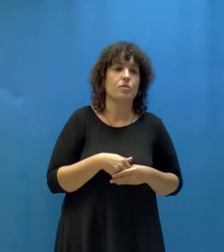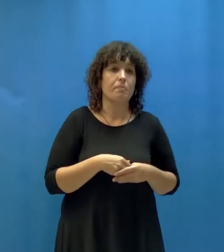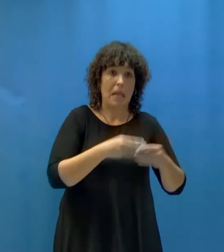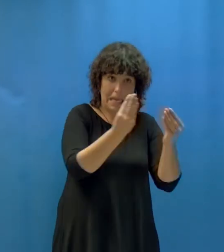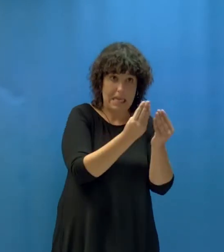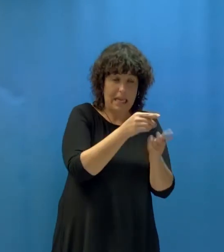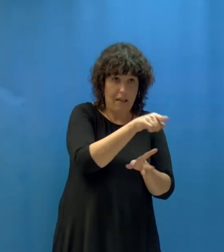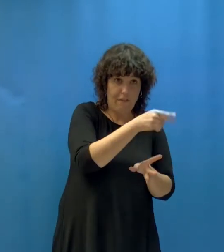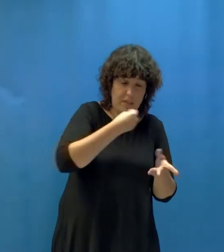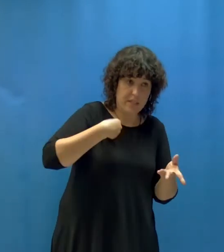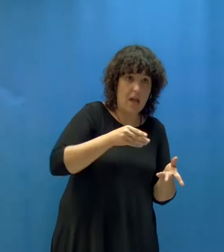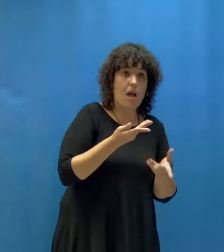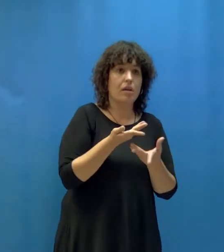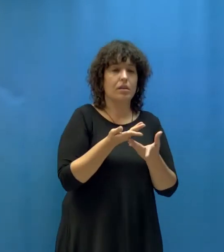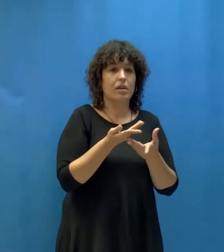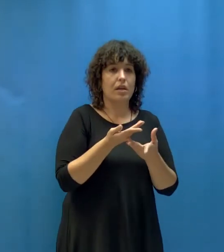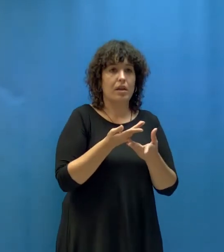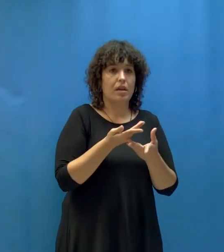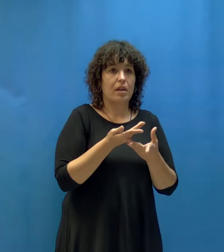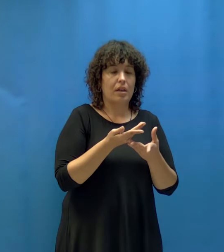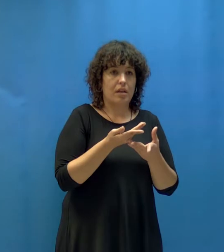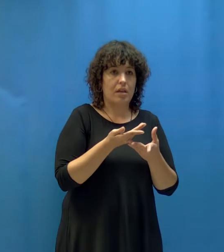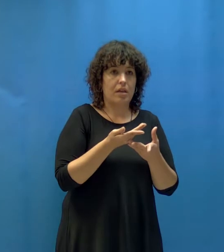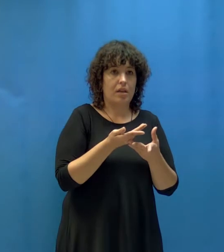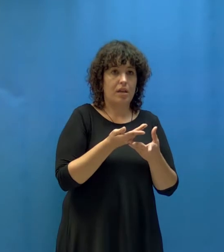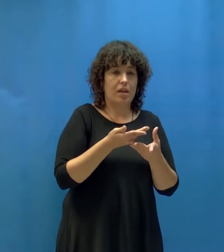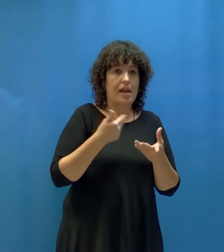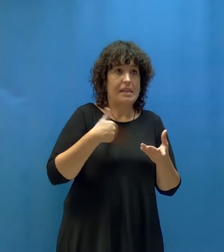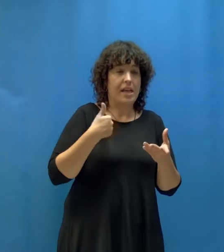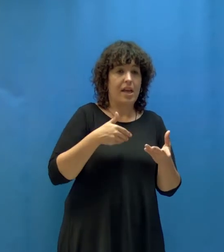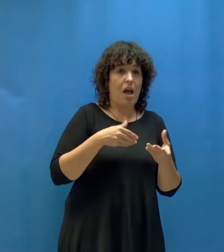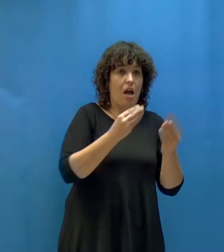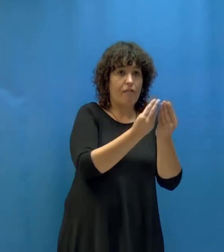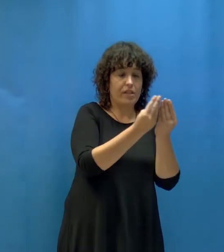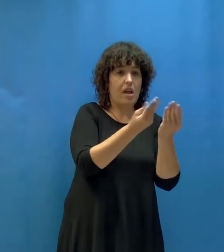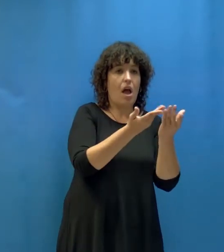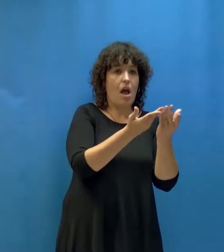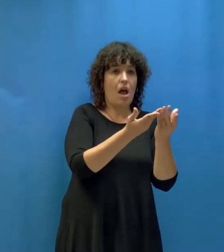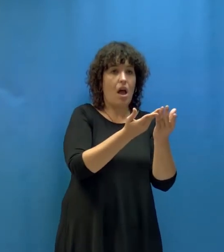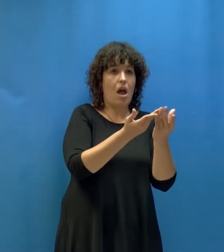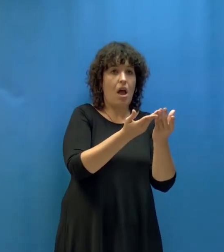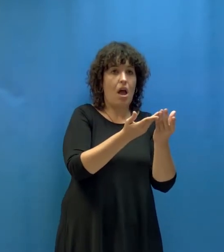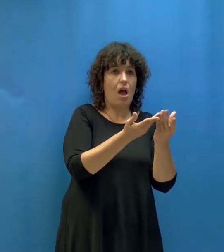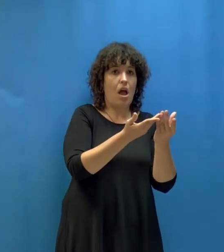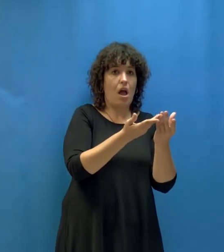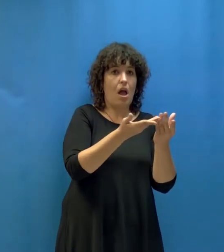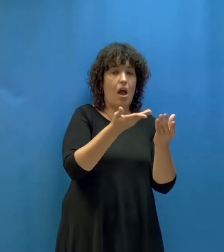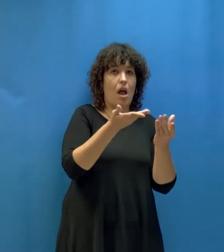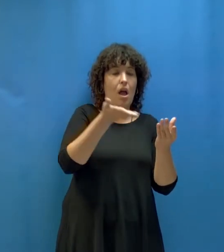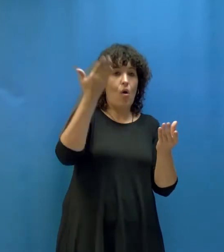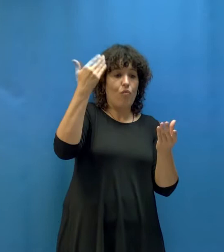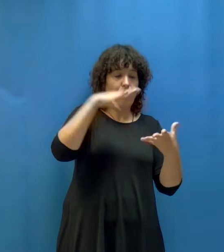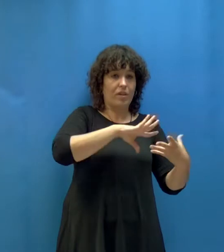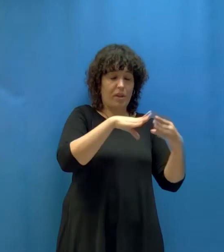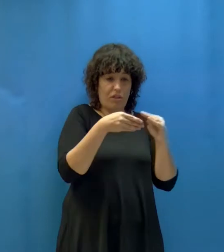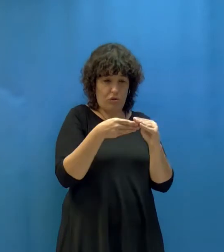anat posposant respecte a la data originalment que tingueren que haver estat adaptats, que era el 4